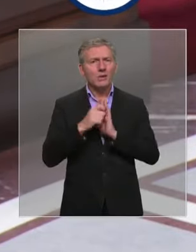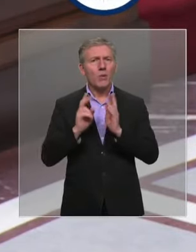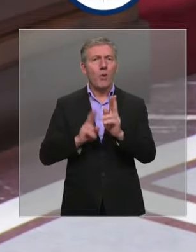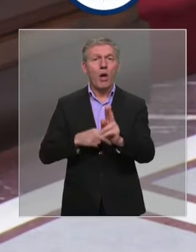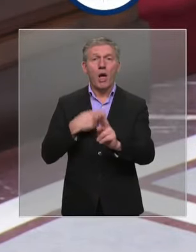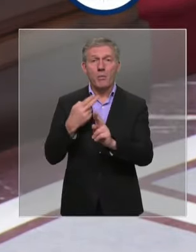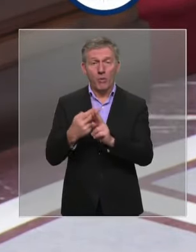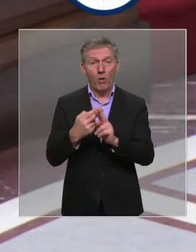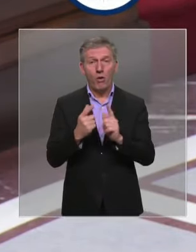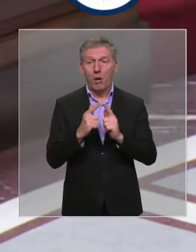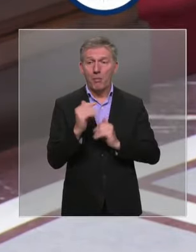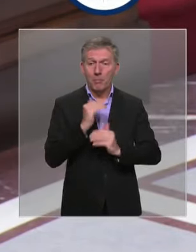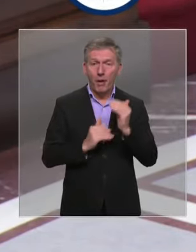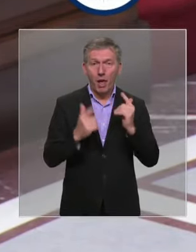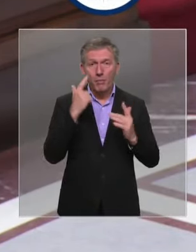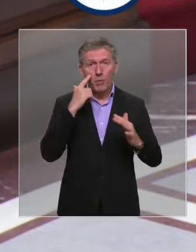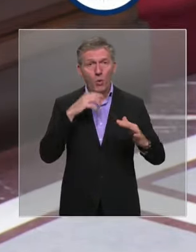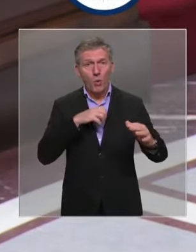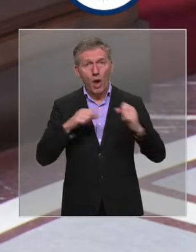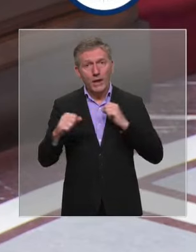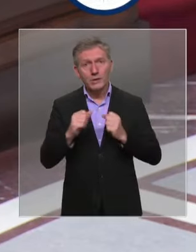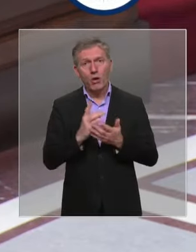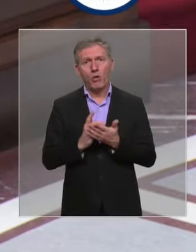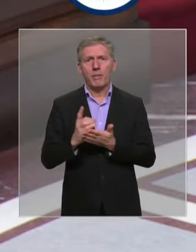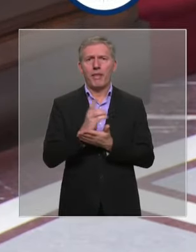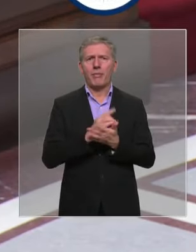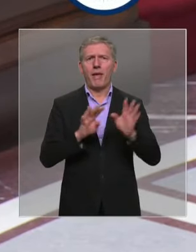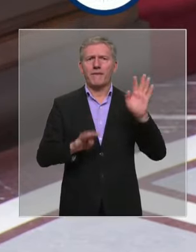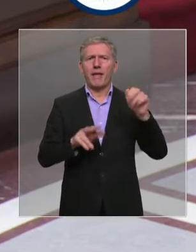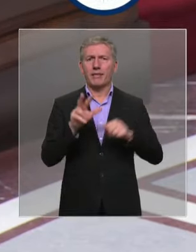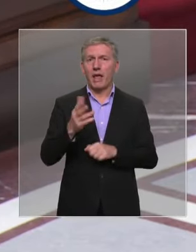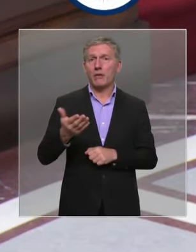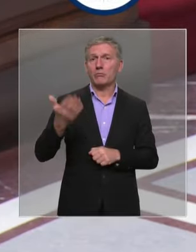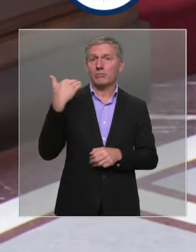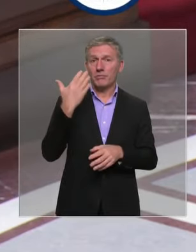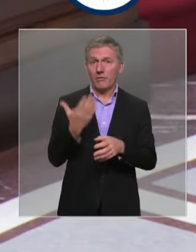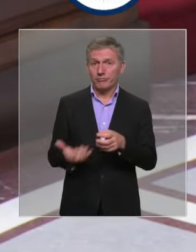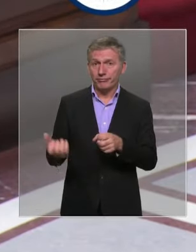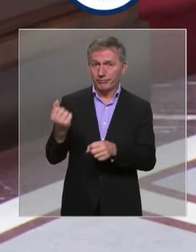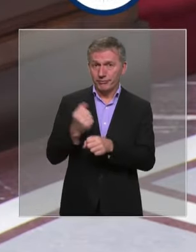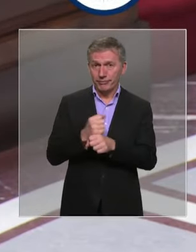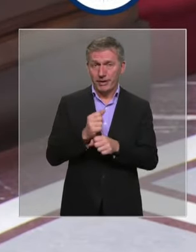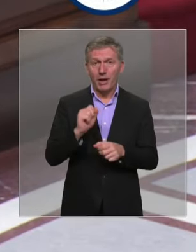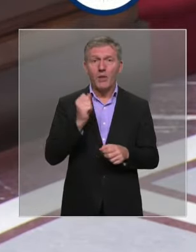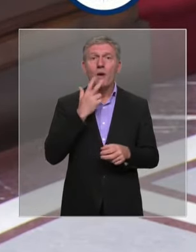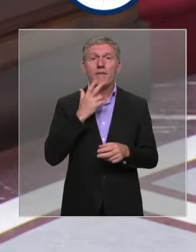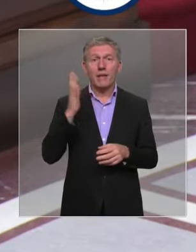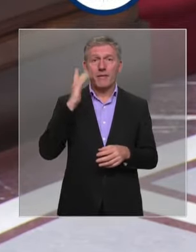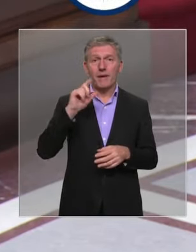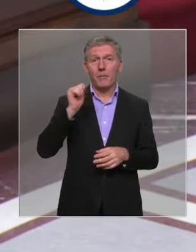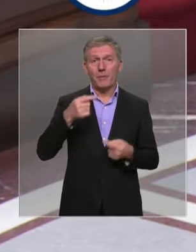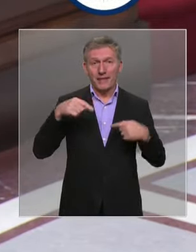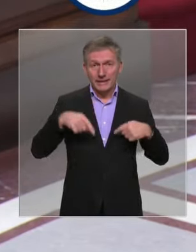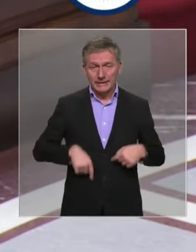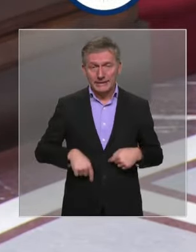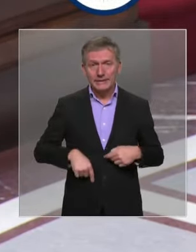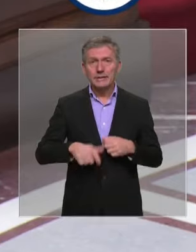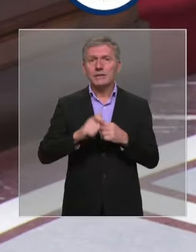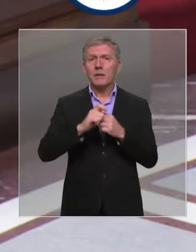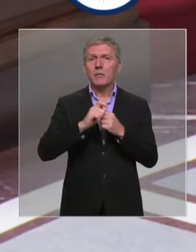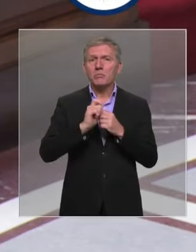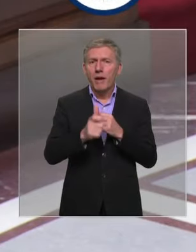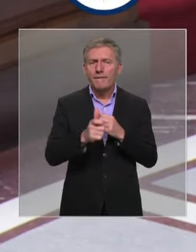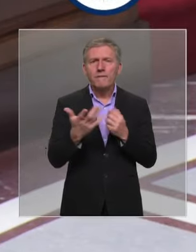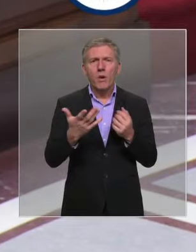un plan d'action pour un État plus fort en Seine-Saint-Denis avait été mis en place par Édouard Philippe, alors Premier ministre, et il avait concerné